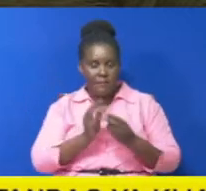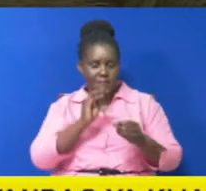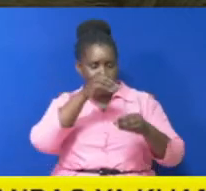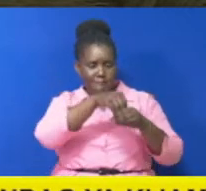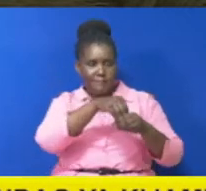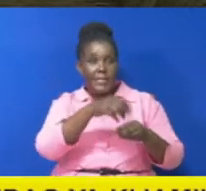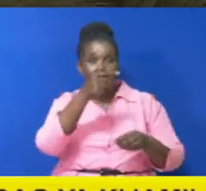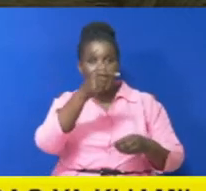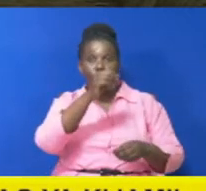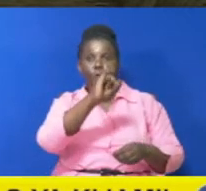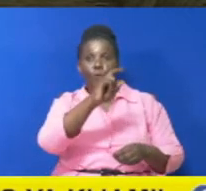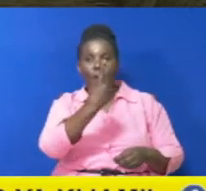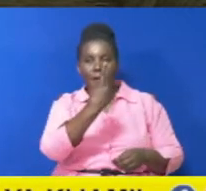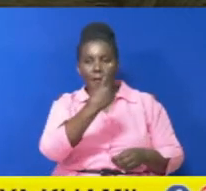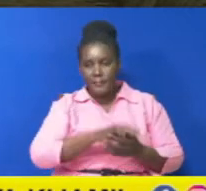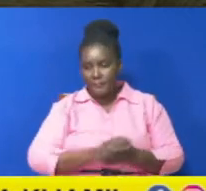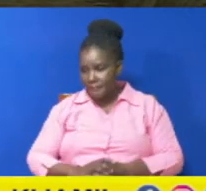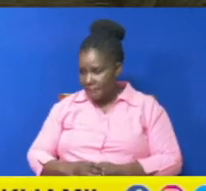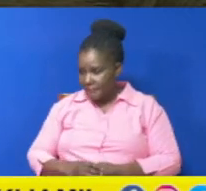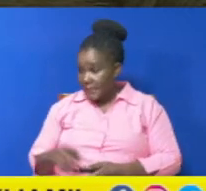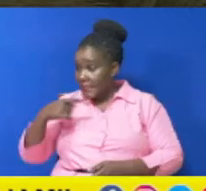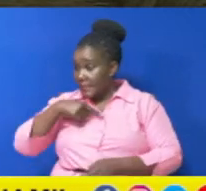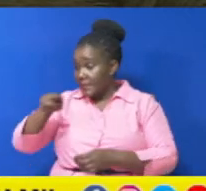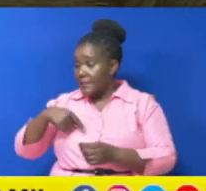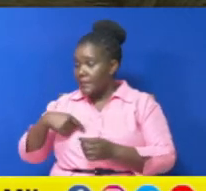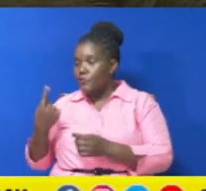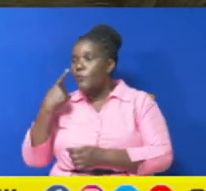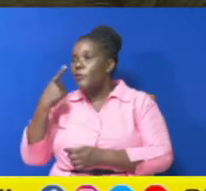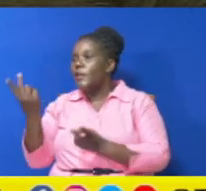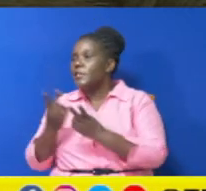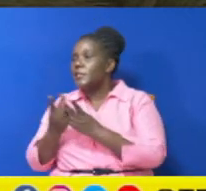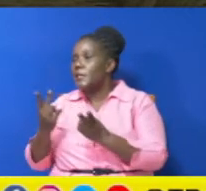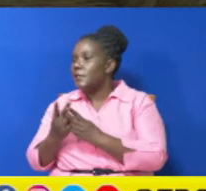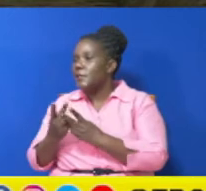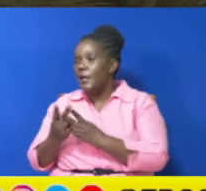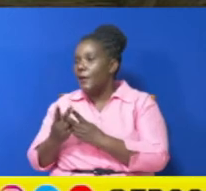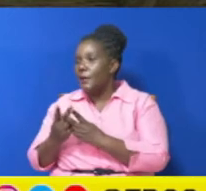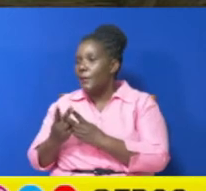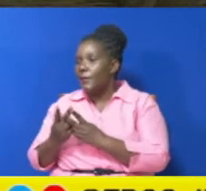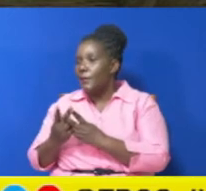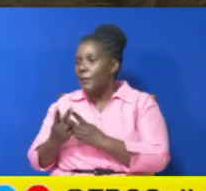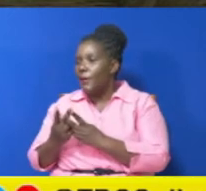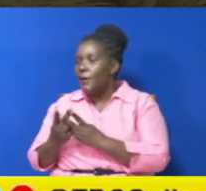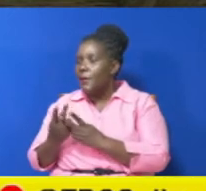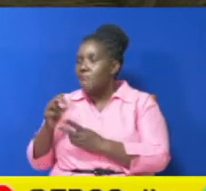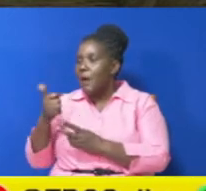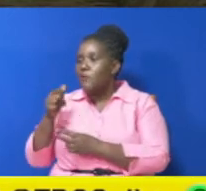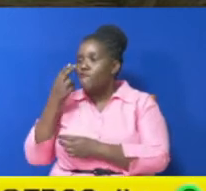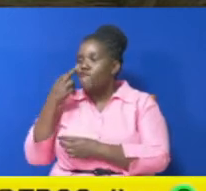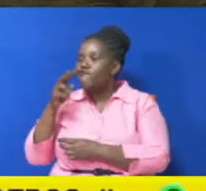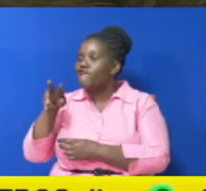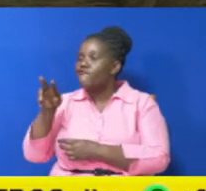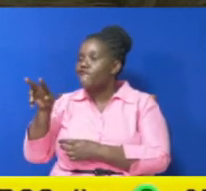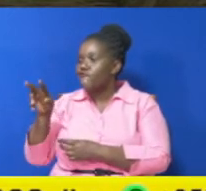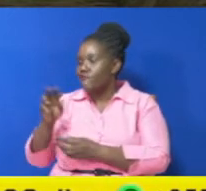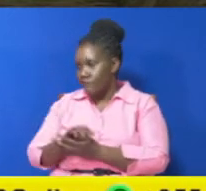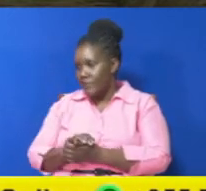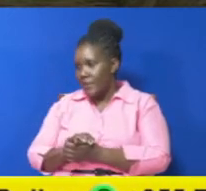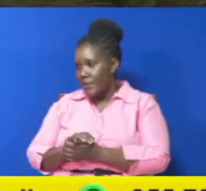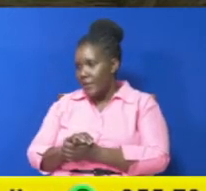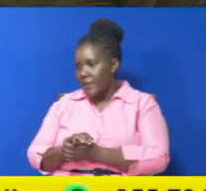tier 2 watch list ambao tulikuwa kwenye matazamio, hali yetu haikuwa nzuri. Lakini kwa mwaka huu tumeingia kwenye tier